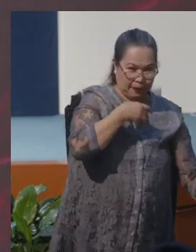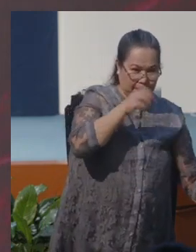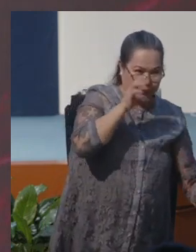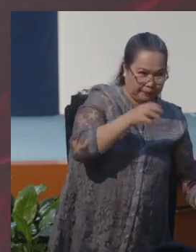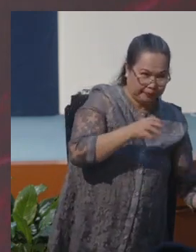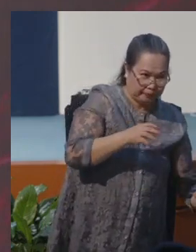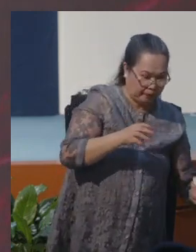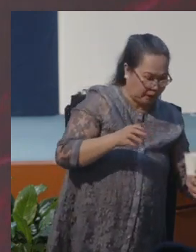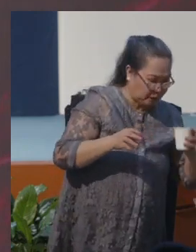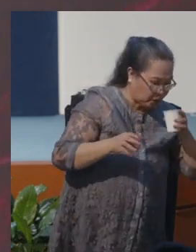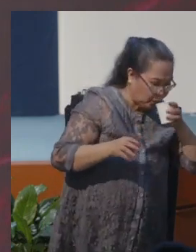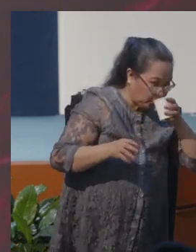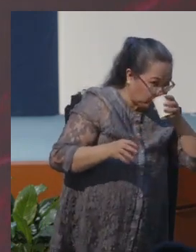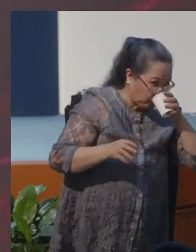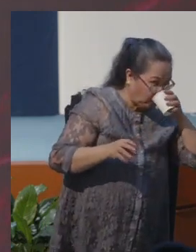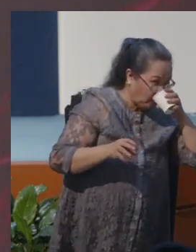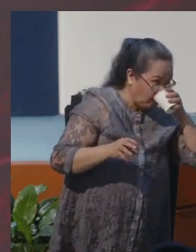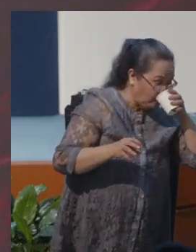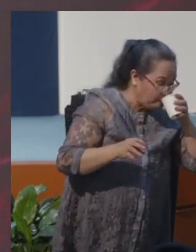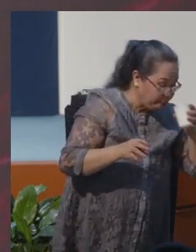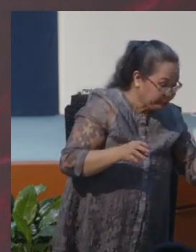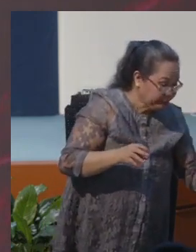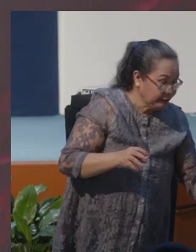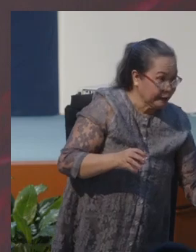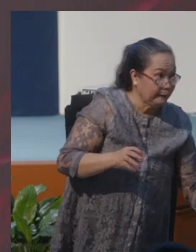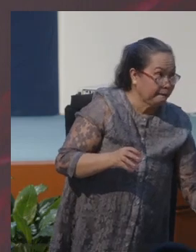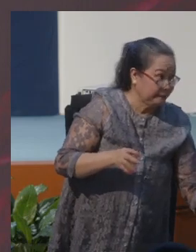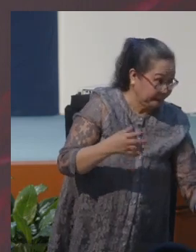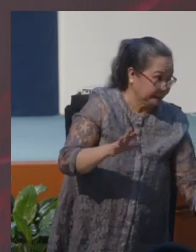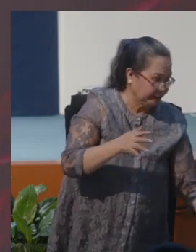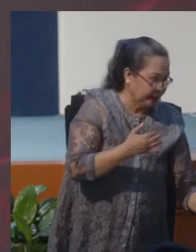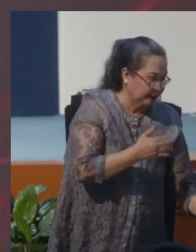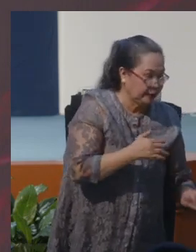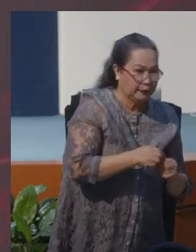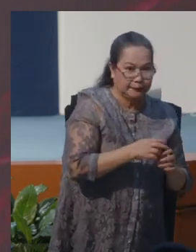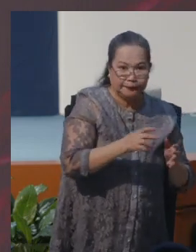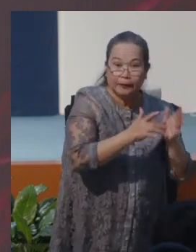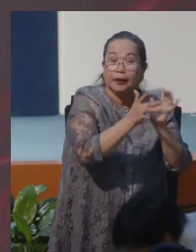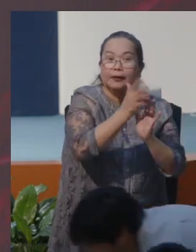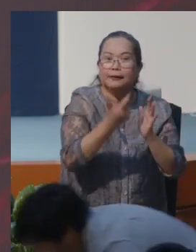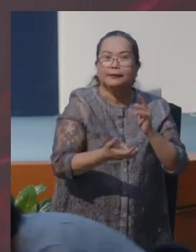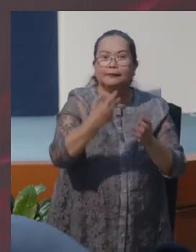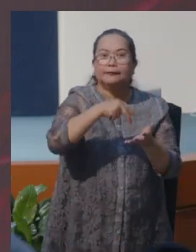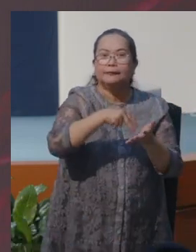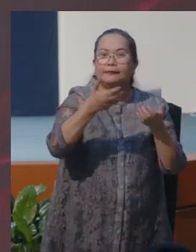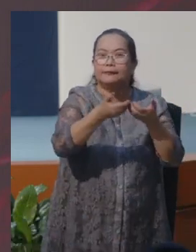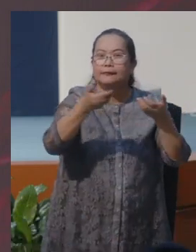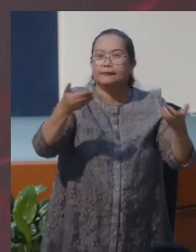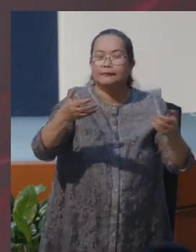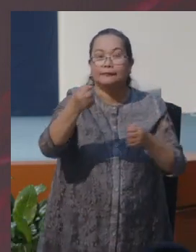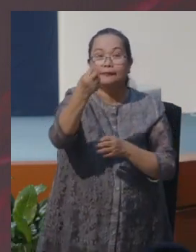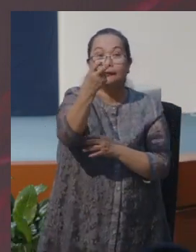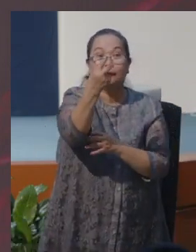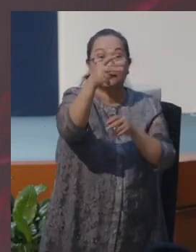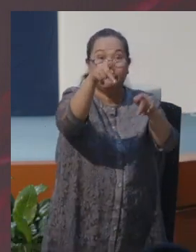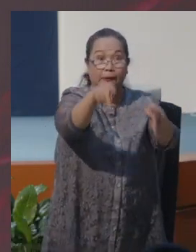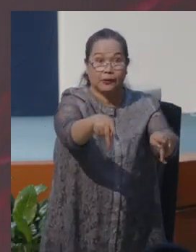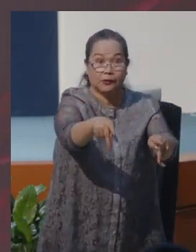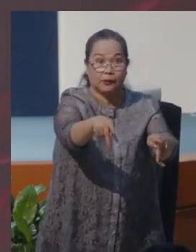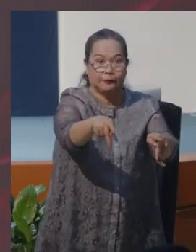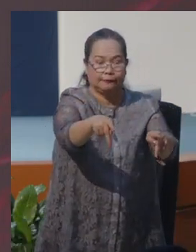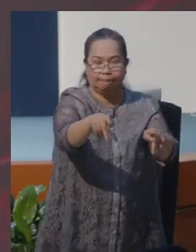kung ano yung apostle. Parang ambassador daw. So when Jesus separated 12 men and gave